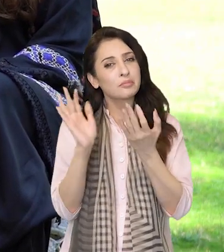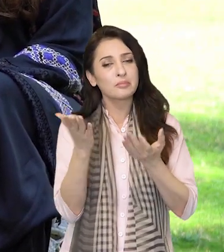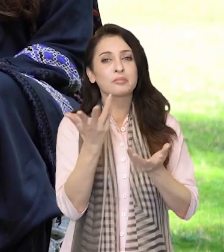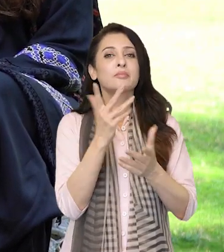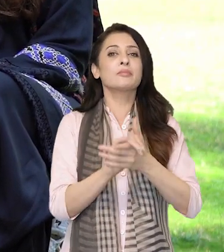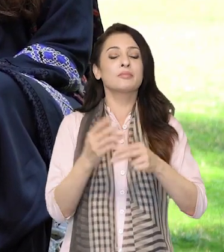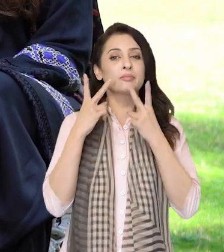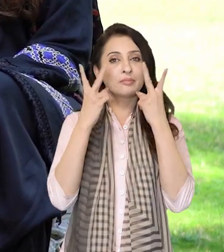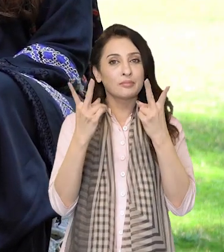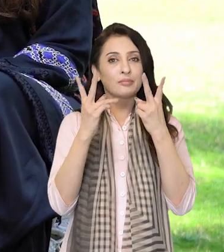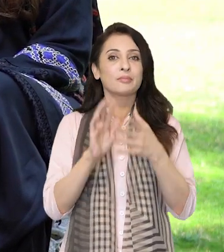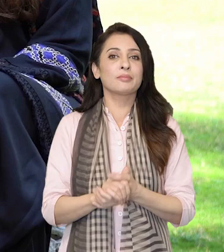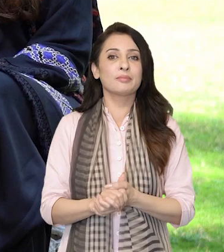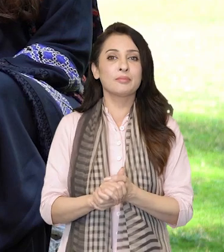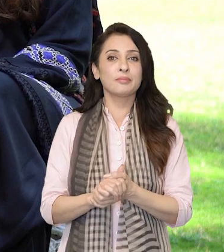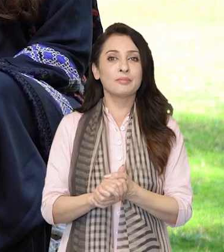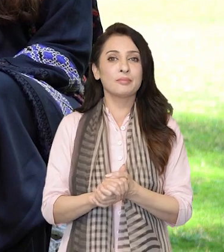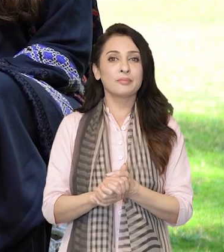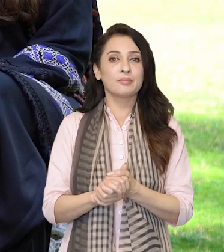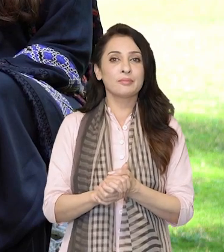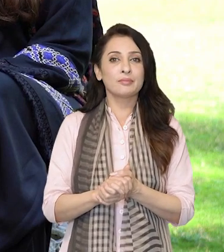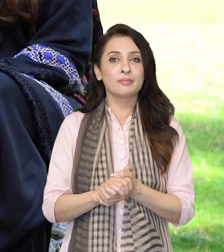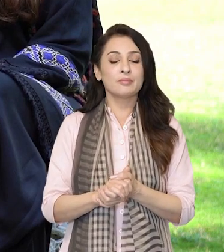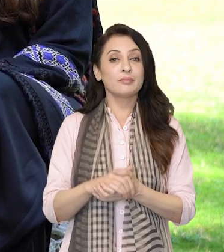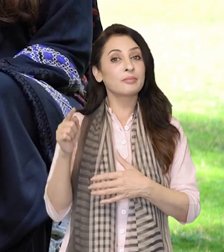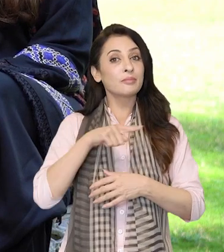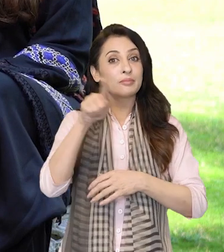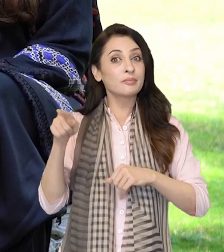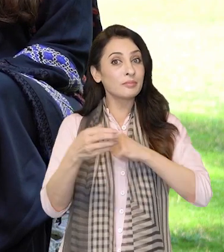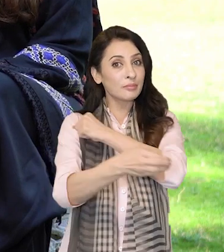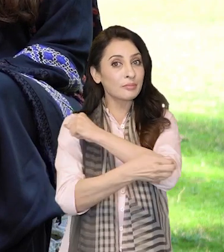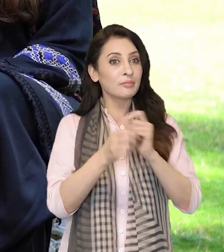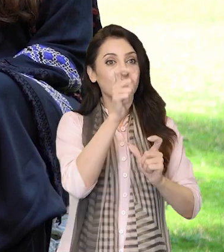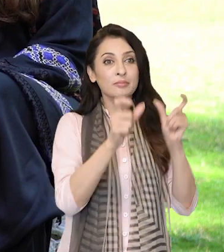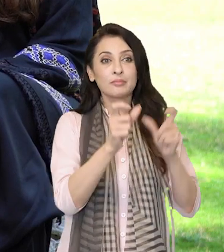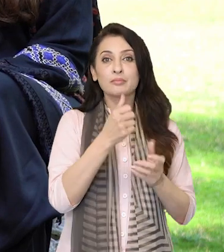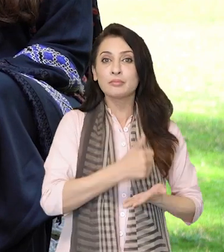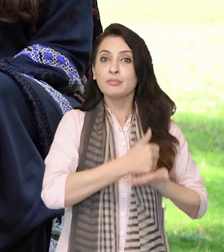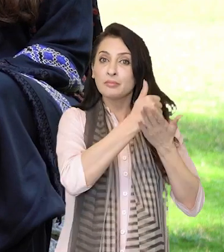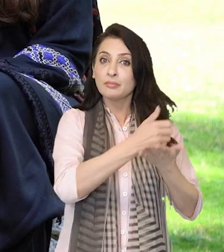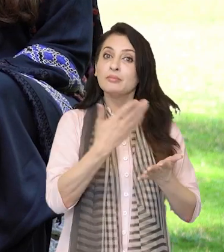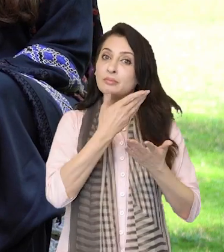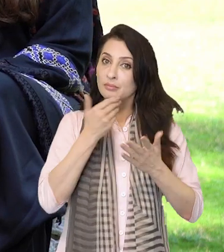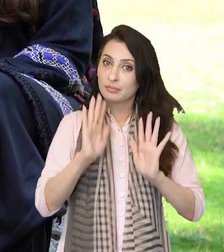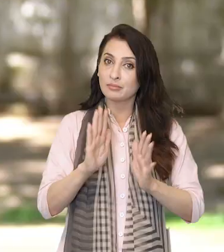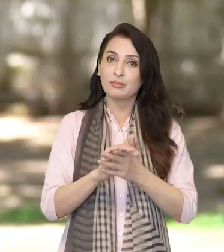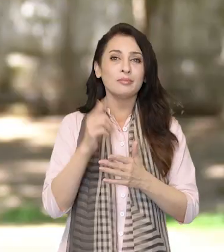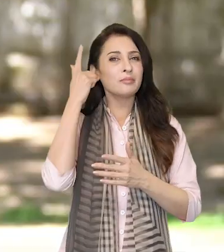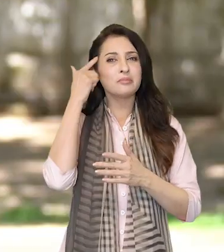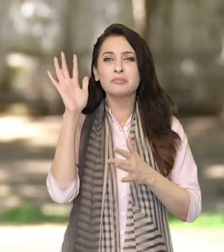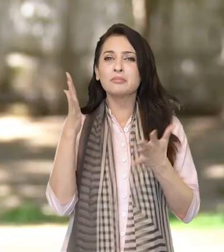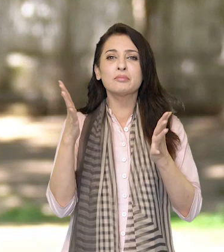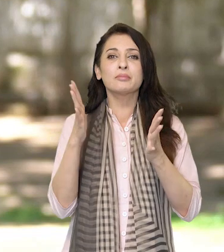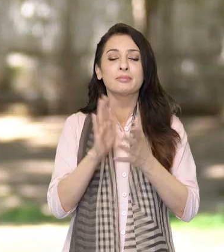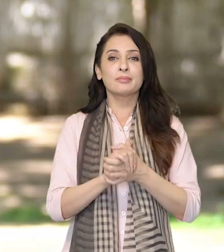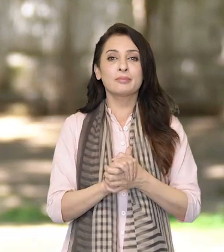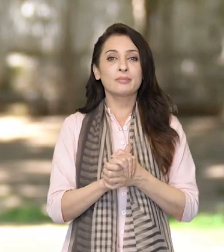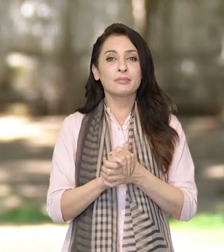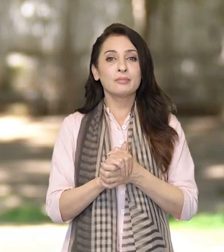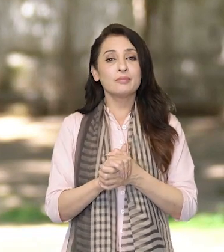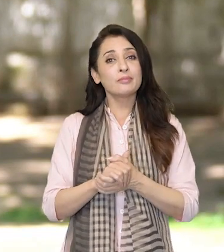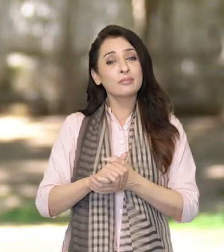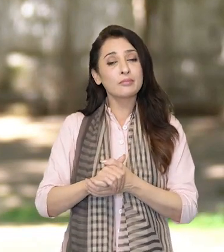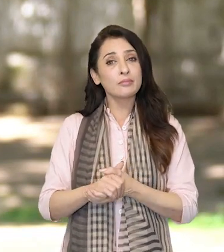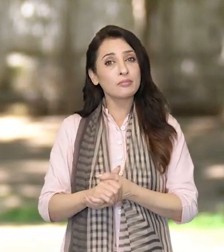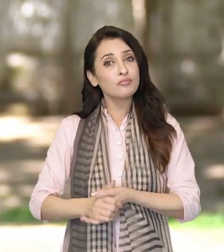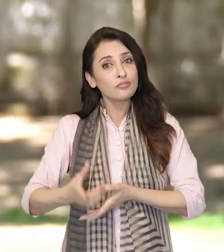ऐसे लोग थे, हमारे दोस्त, हमारी फैमिली मेम्बर्स, हमारे जानने वाले, जो ज़रूरतमंद लोगों के लिए बहुत कुछ करना चाहते थे, लेकिन उन्हें